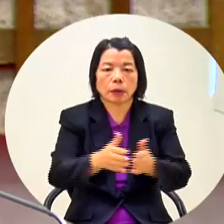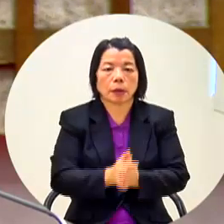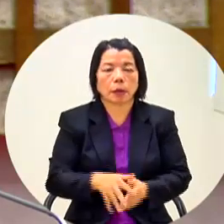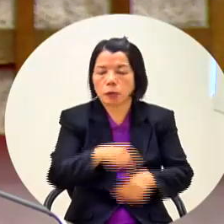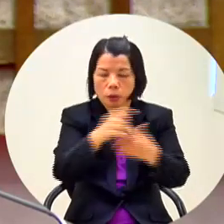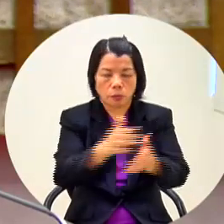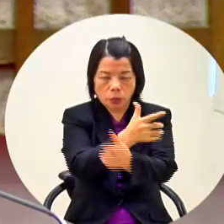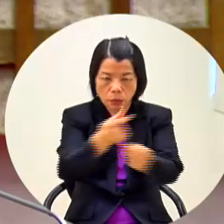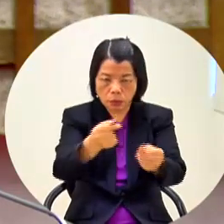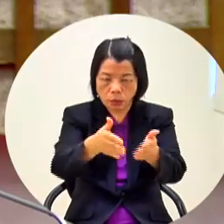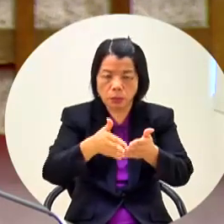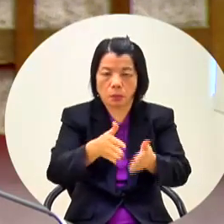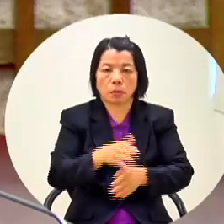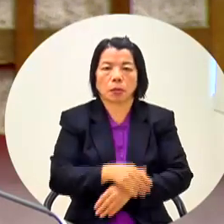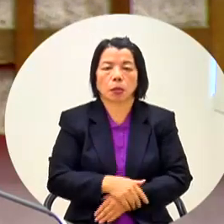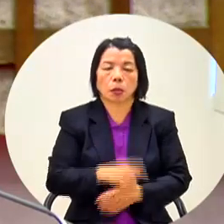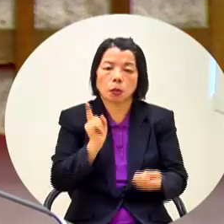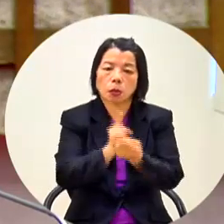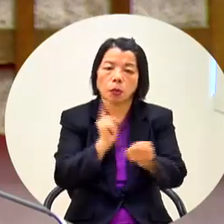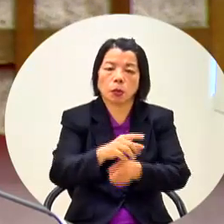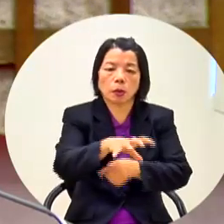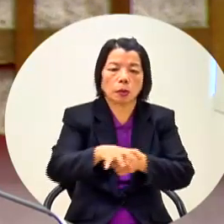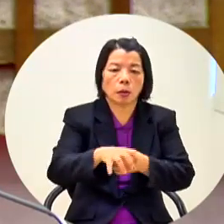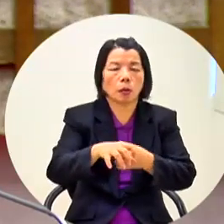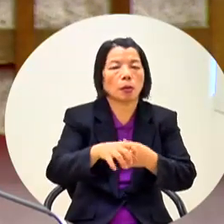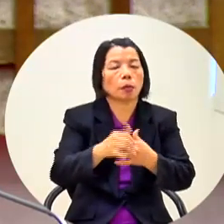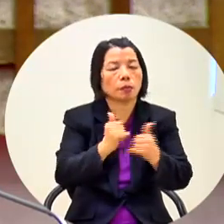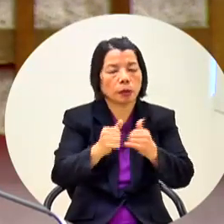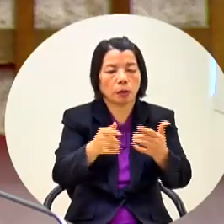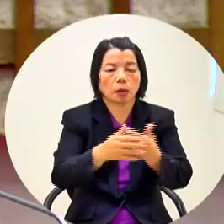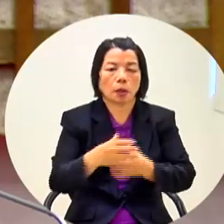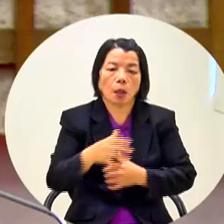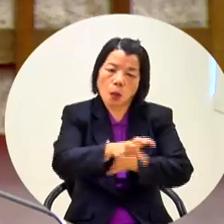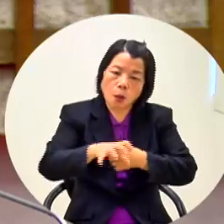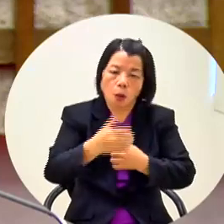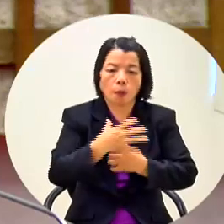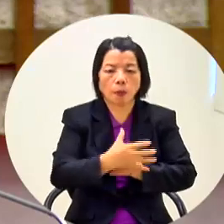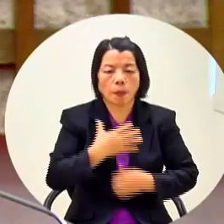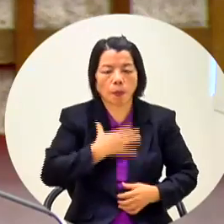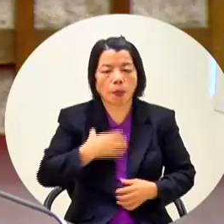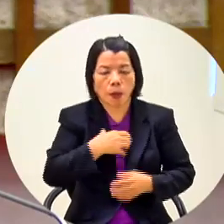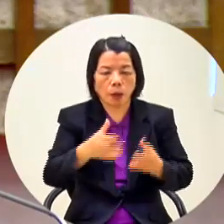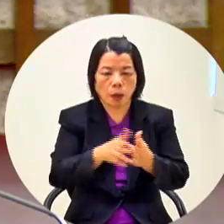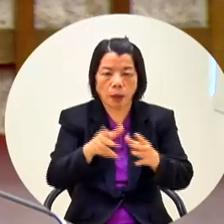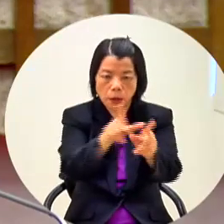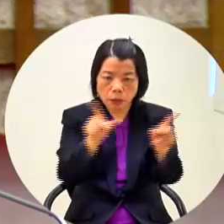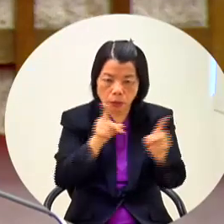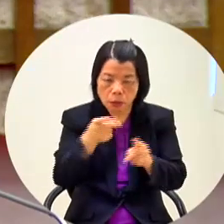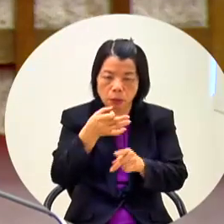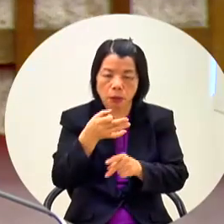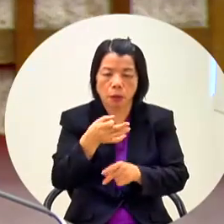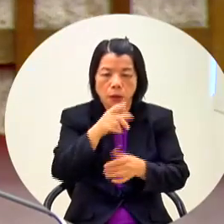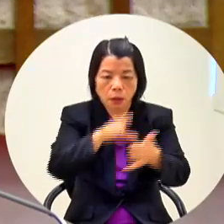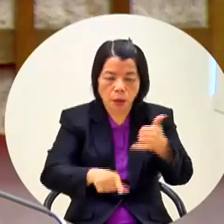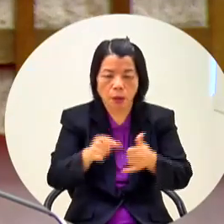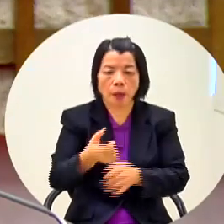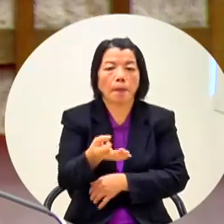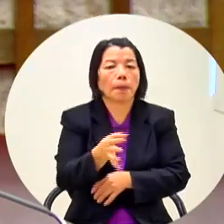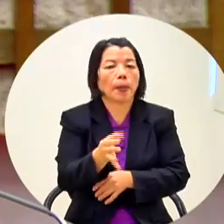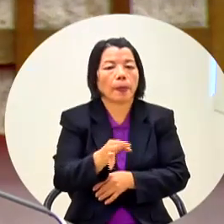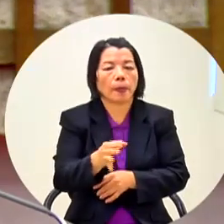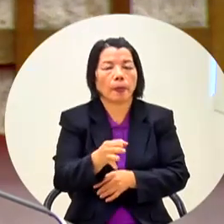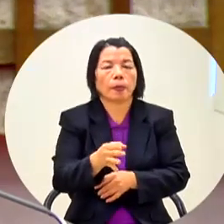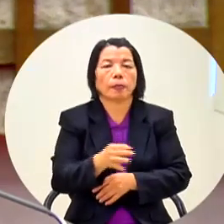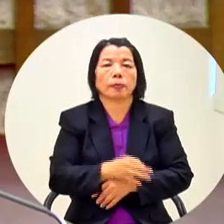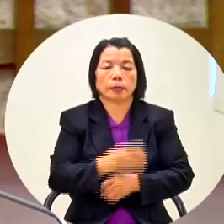用？包含农民的农保，包含农民呢在旧代案一个免息的一个政策